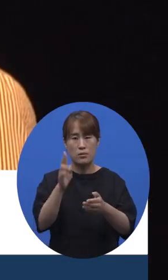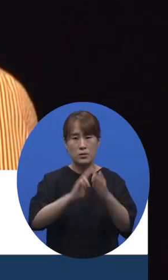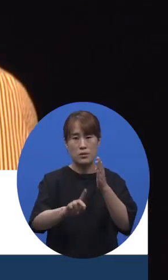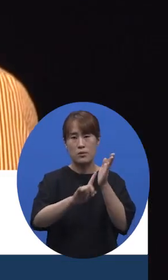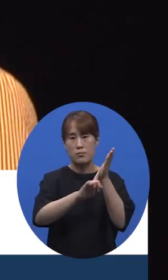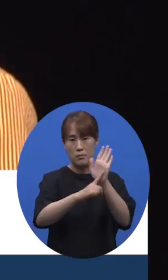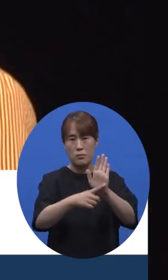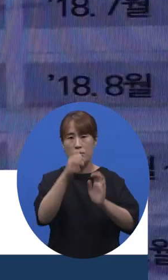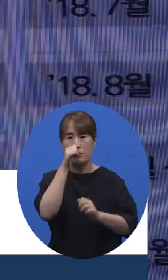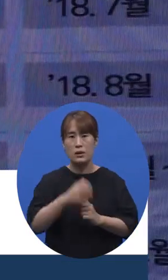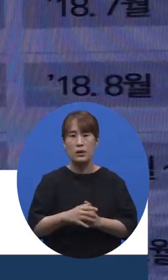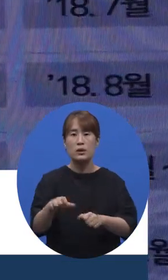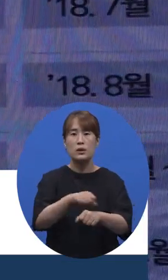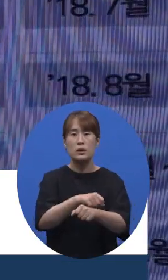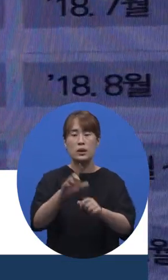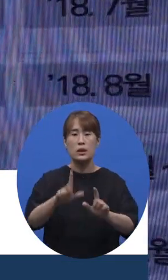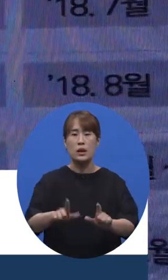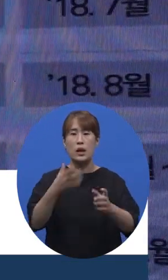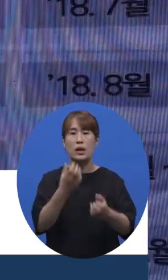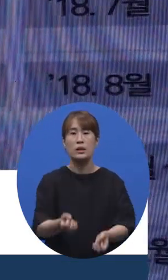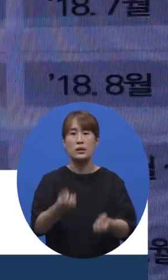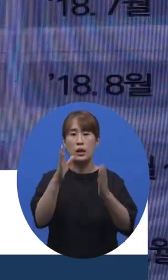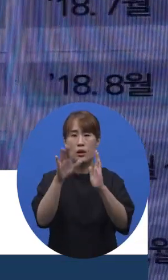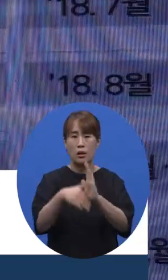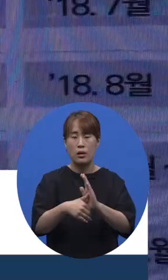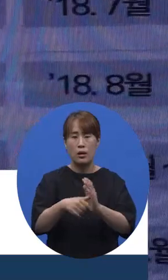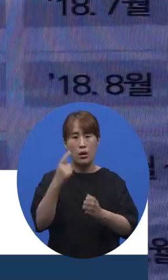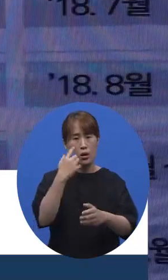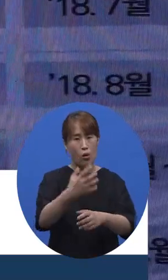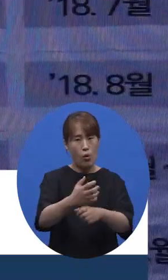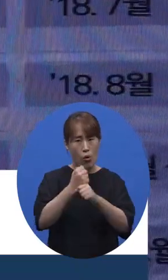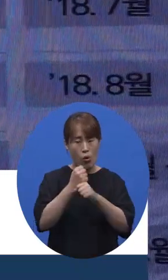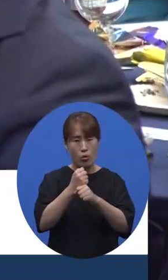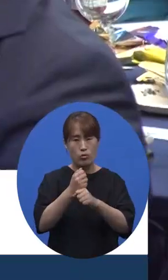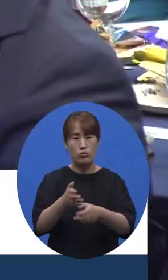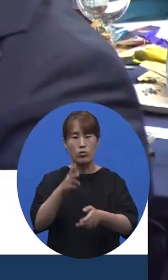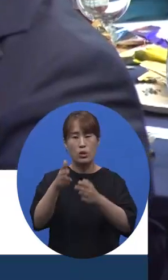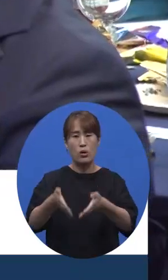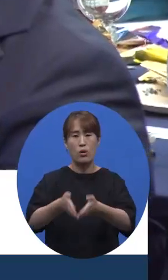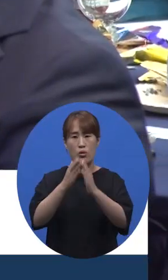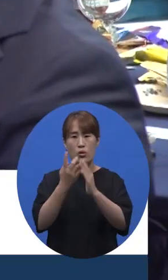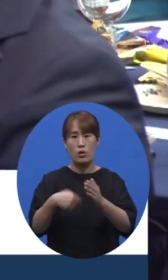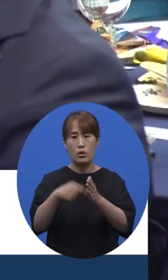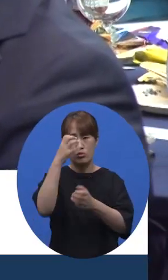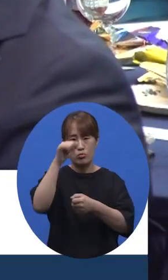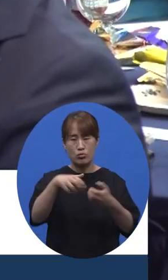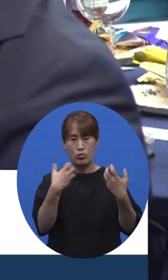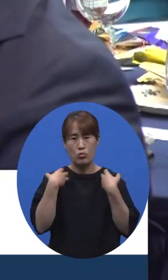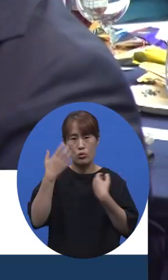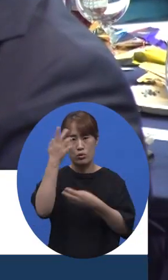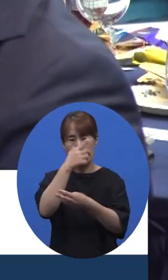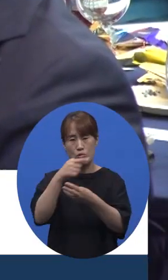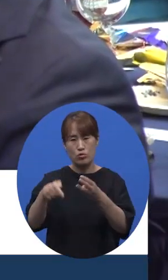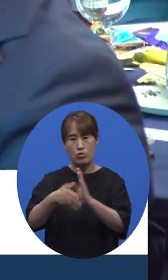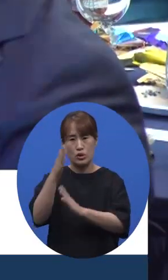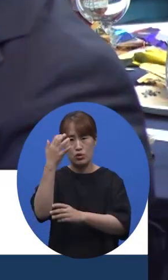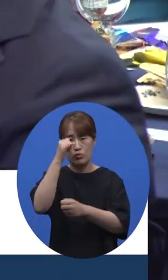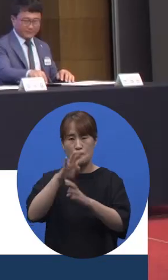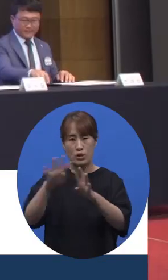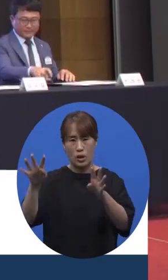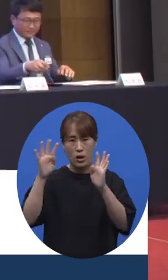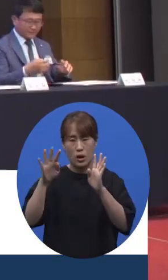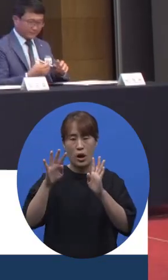등으로 진행됐습니다 특히 이날 행사에서는 연구소 기업의 설립을 위해 충청북도 청주시